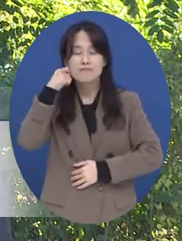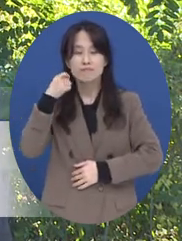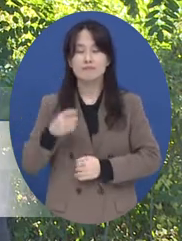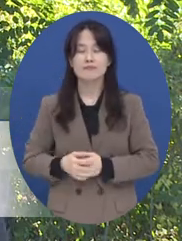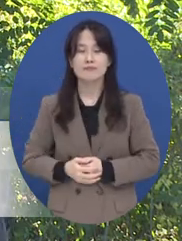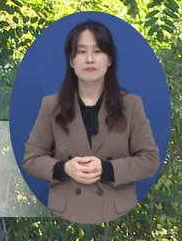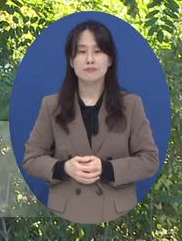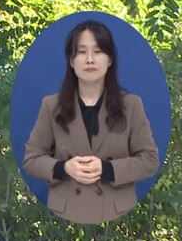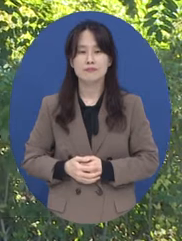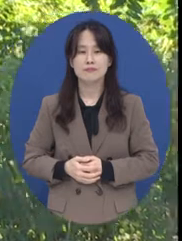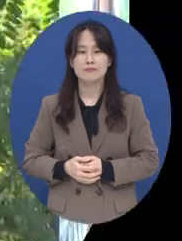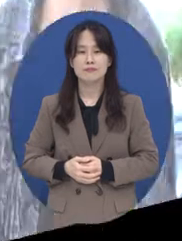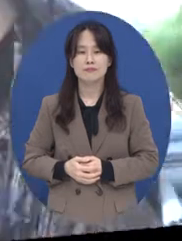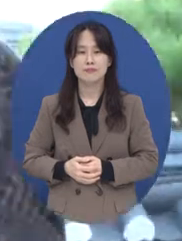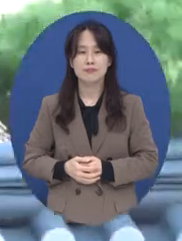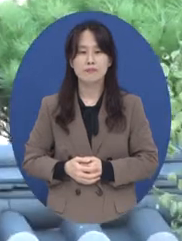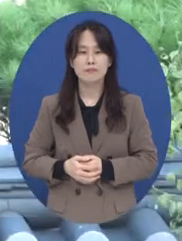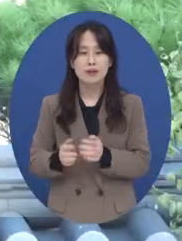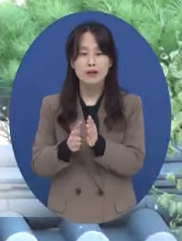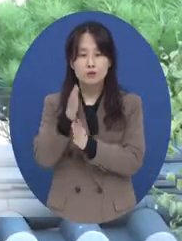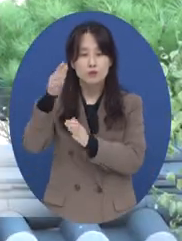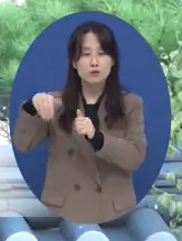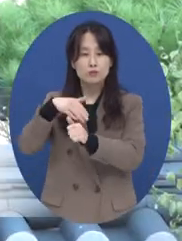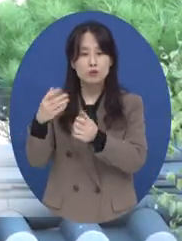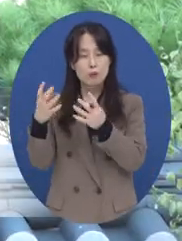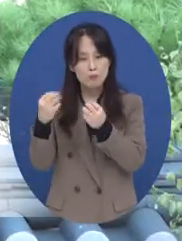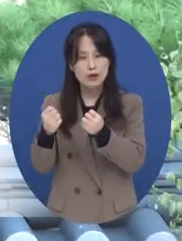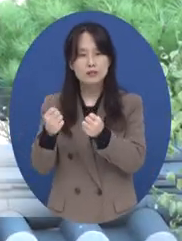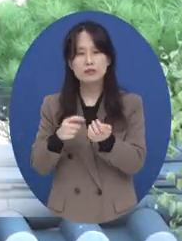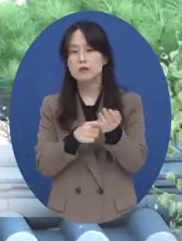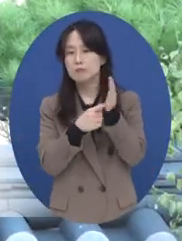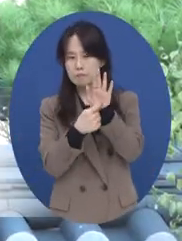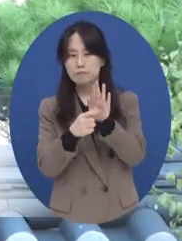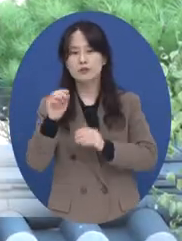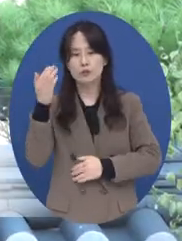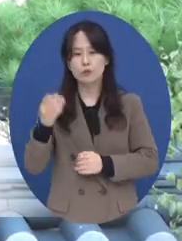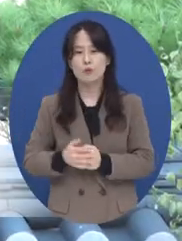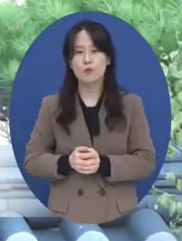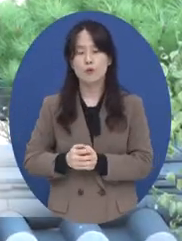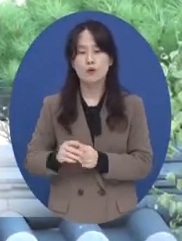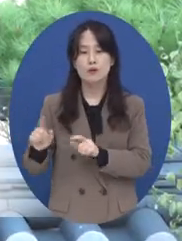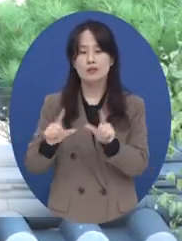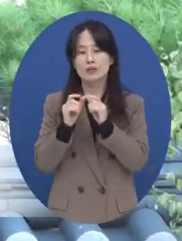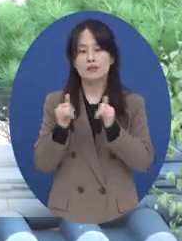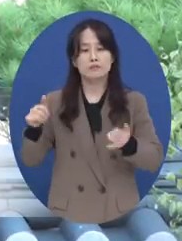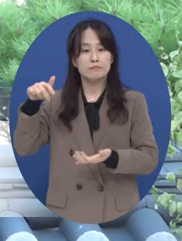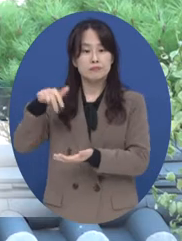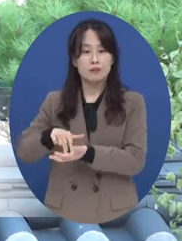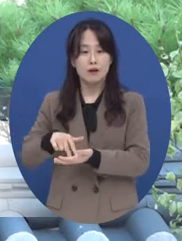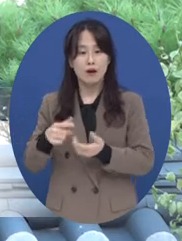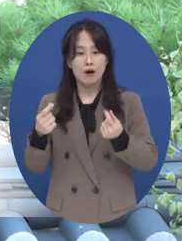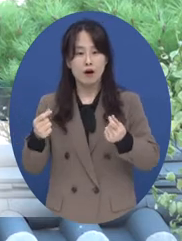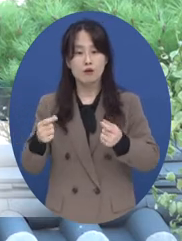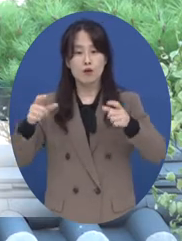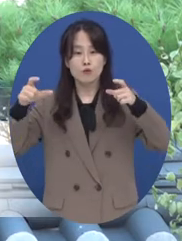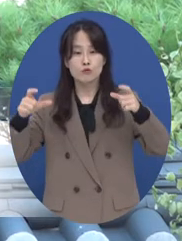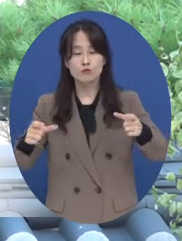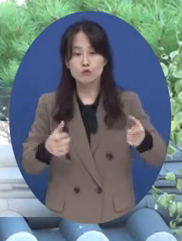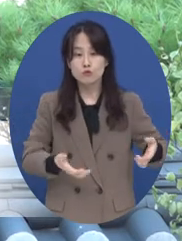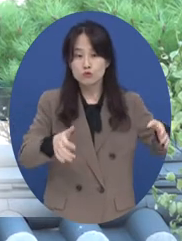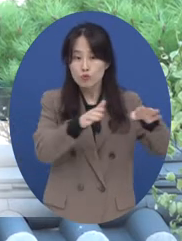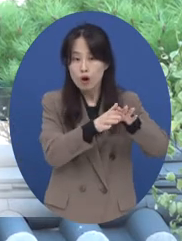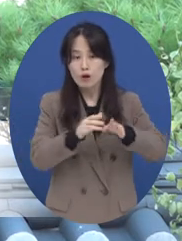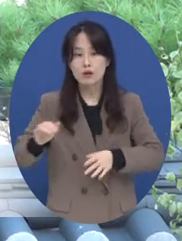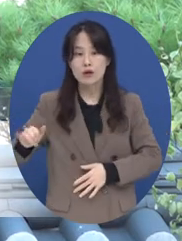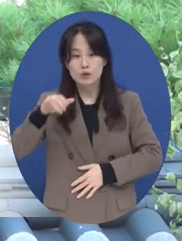경사스럽다고 이렇게 생각하고 있습니다. 도시의 이미지도 많이 제고가 되고 또 사는 주민의 입장으로서 이런